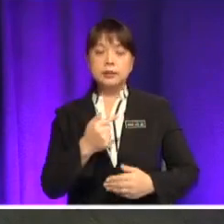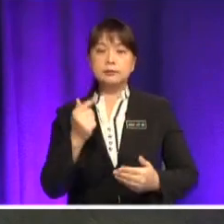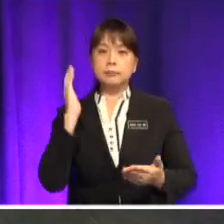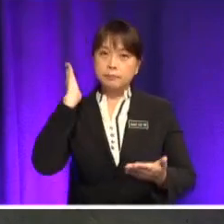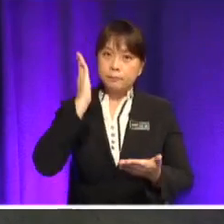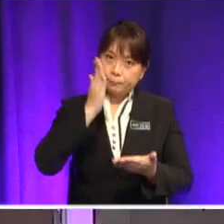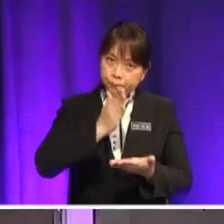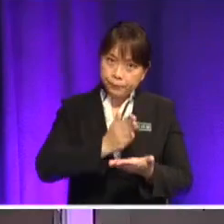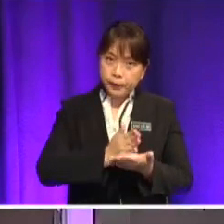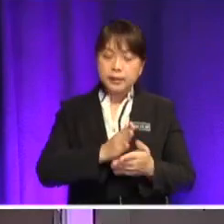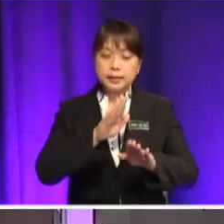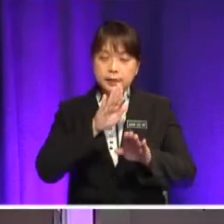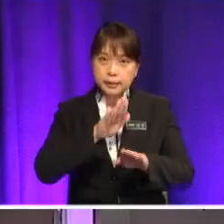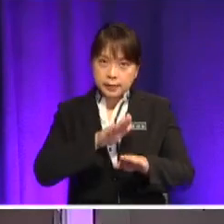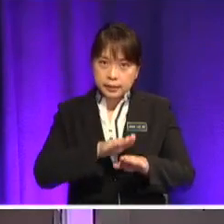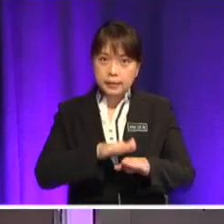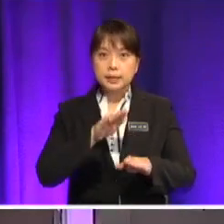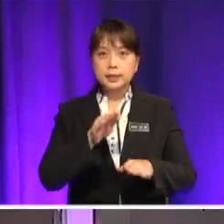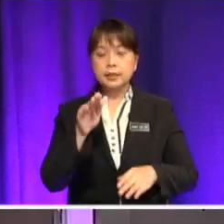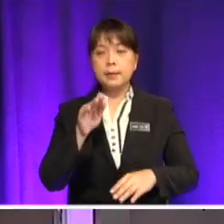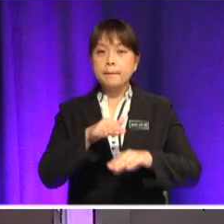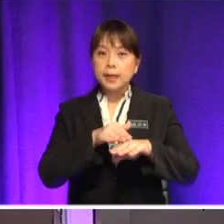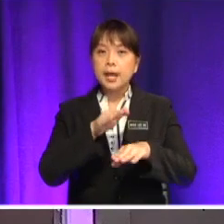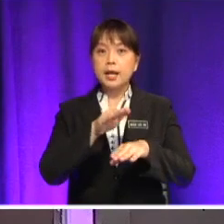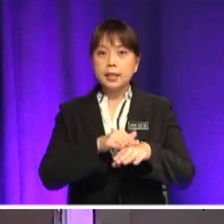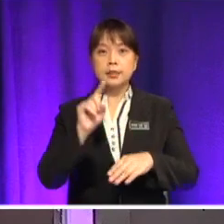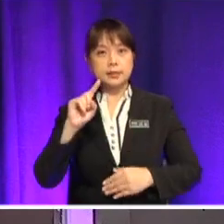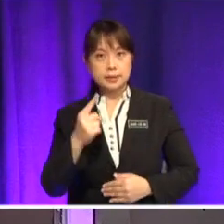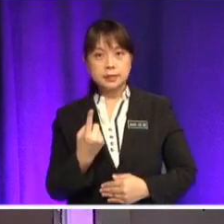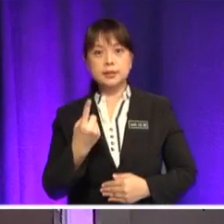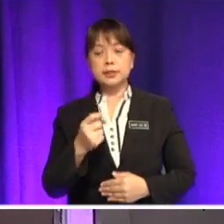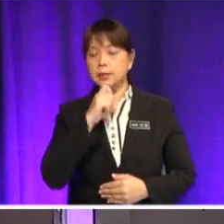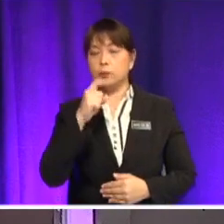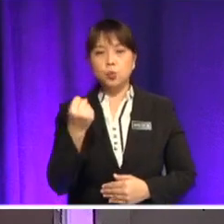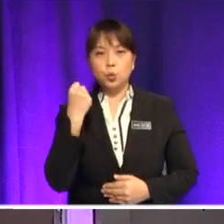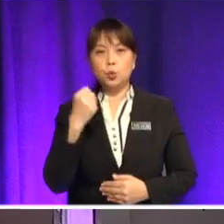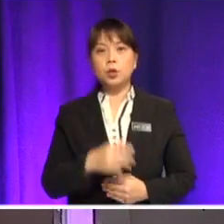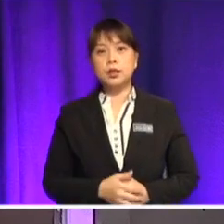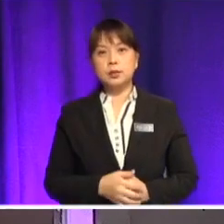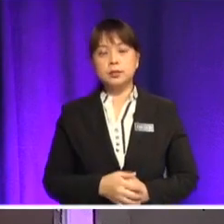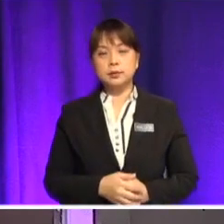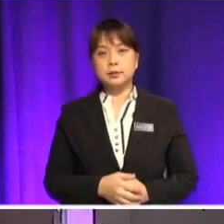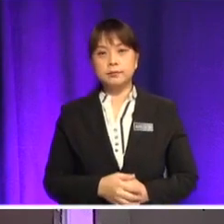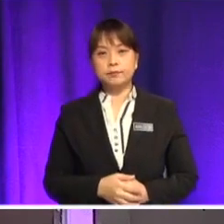sebenarnya prinsip Pascal dalam sistem hidrolik jadi teruskan